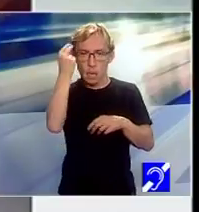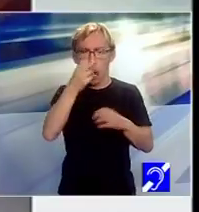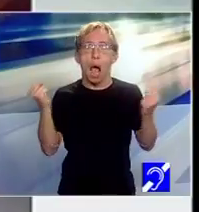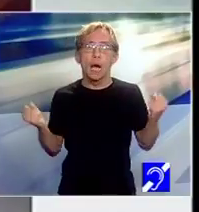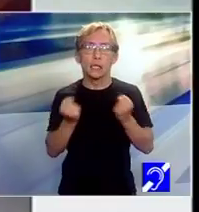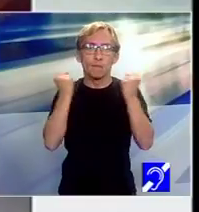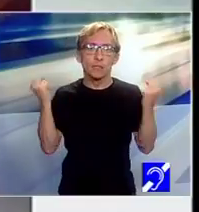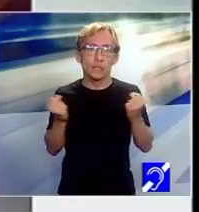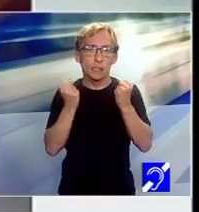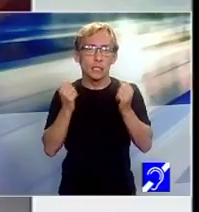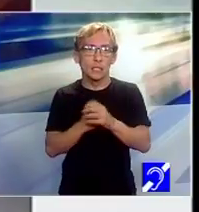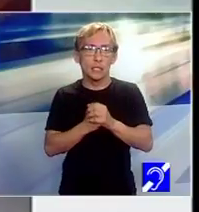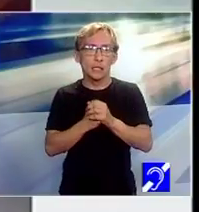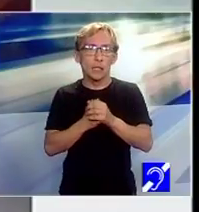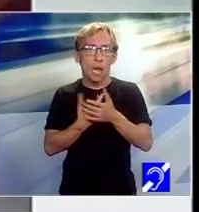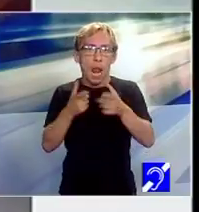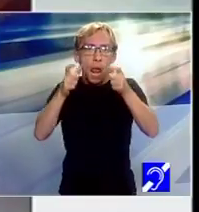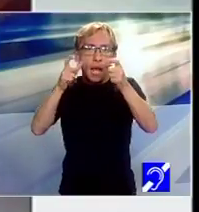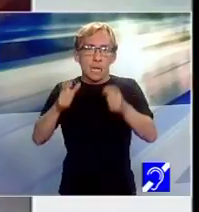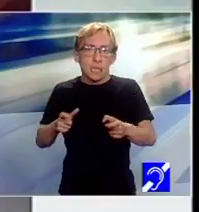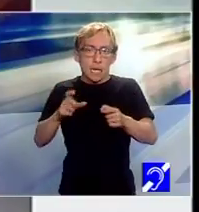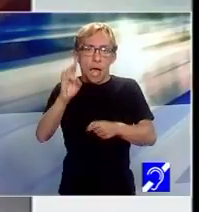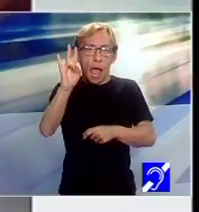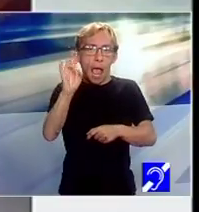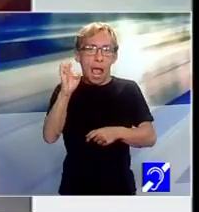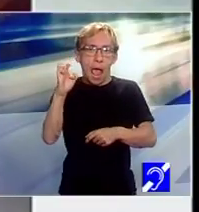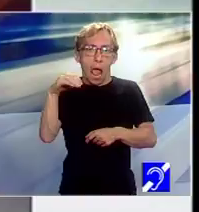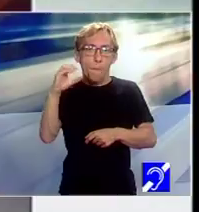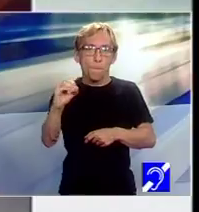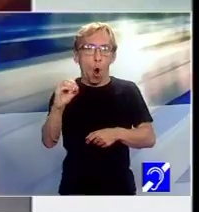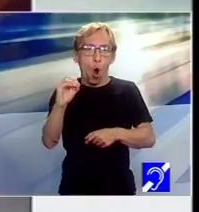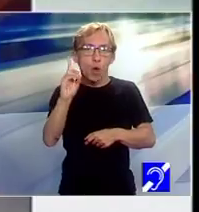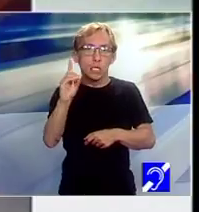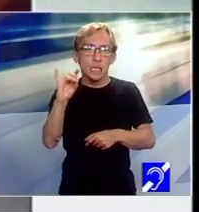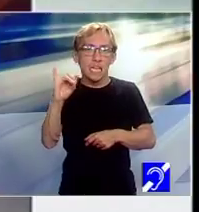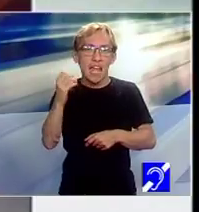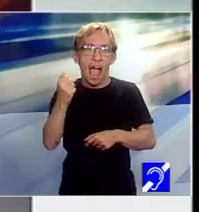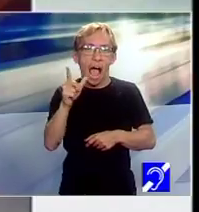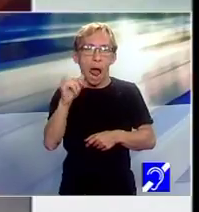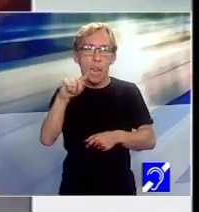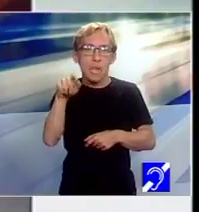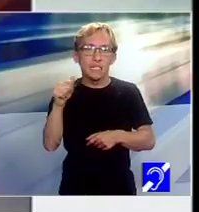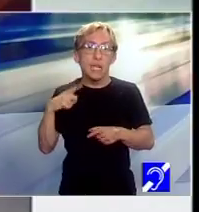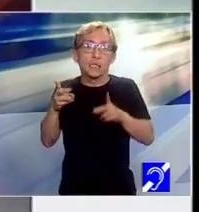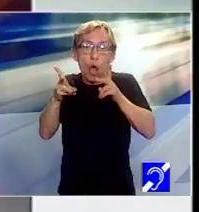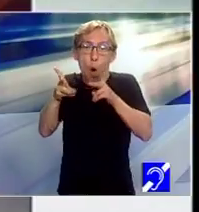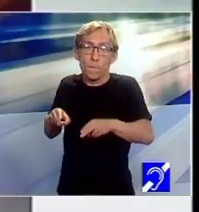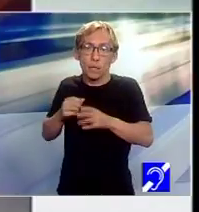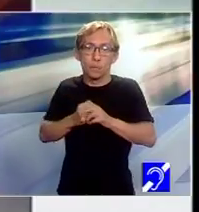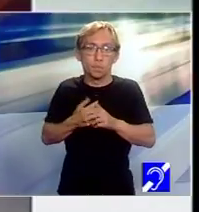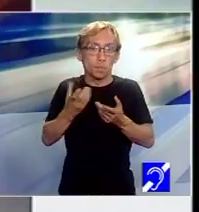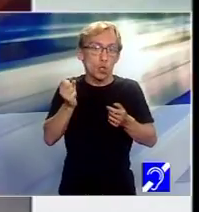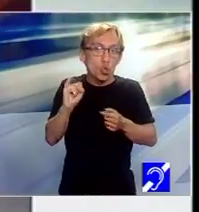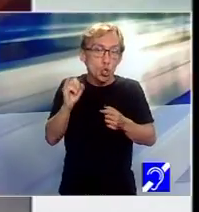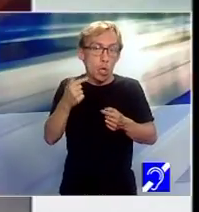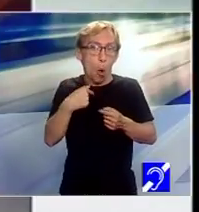la spital, la secția de hemodializă, este oprită. I-am spus atunci că mă voi gândi la o soluție, o accept ca pe o